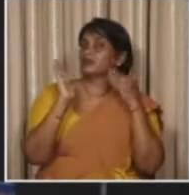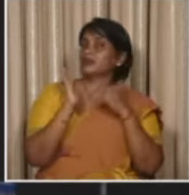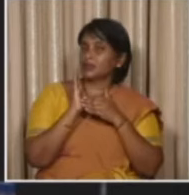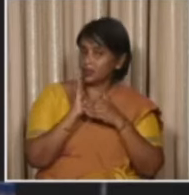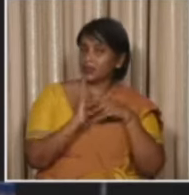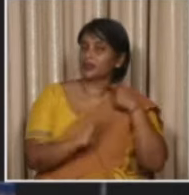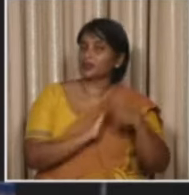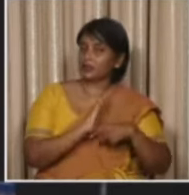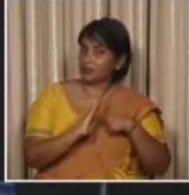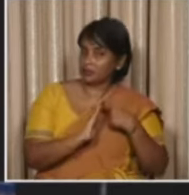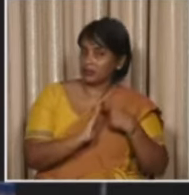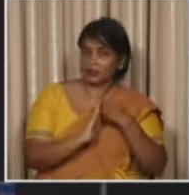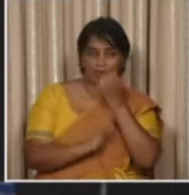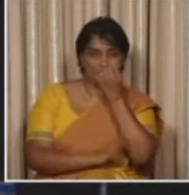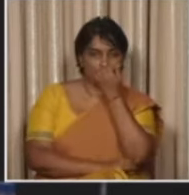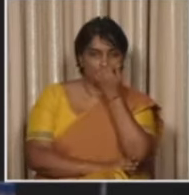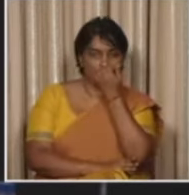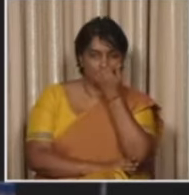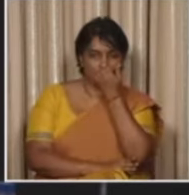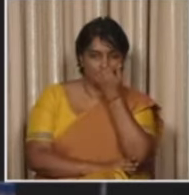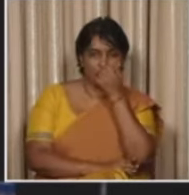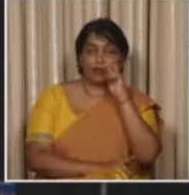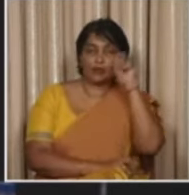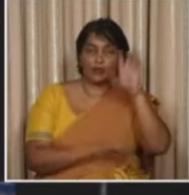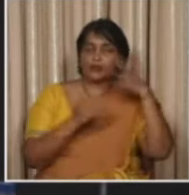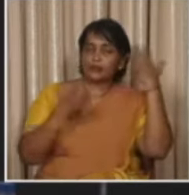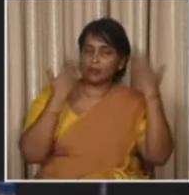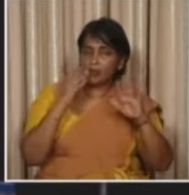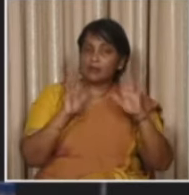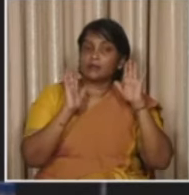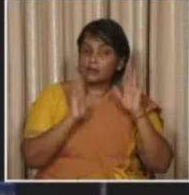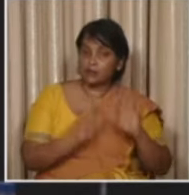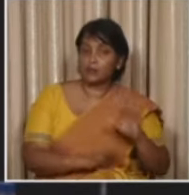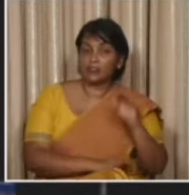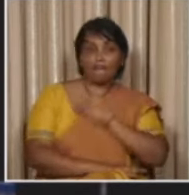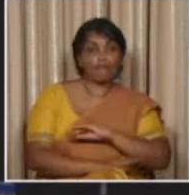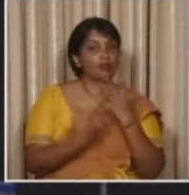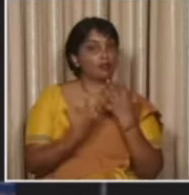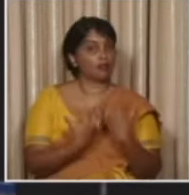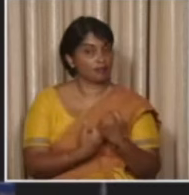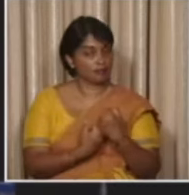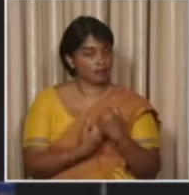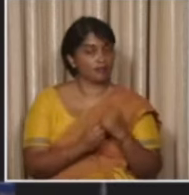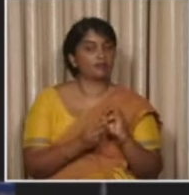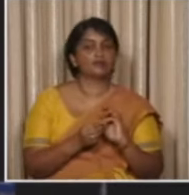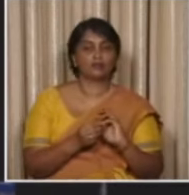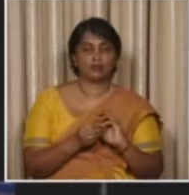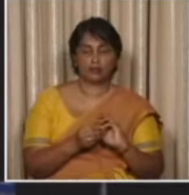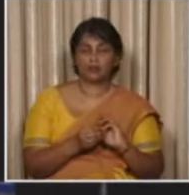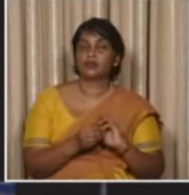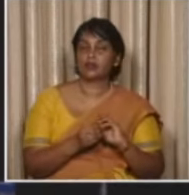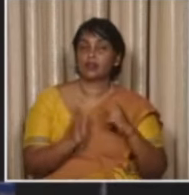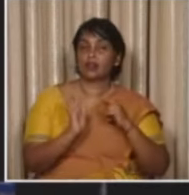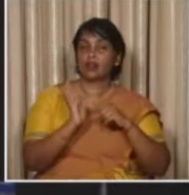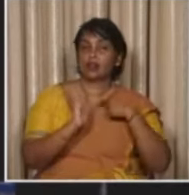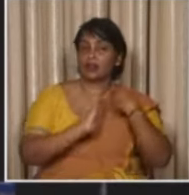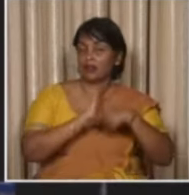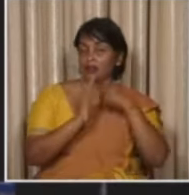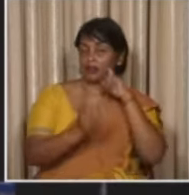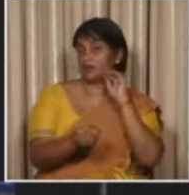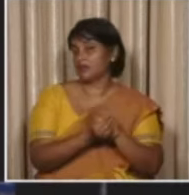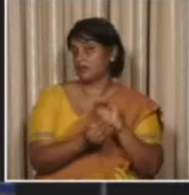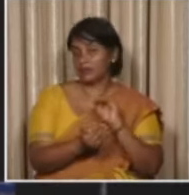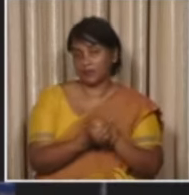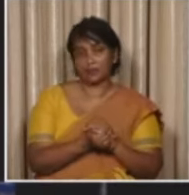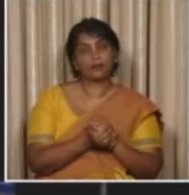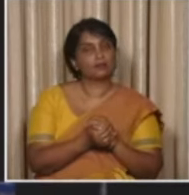രട്ടേ അഹിംസക മിനുസു ഘാതനേ കരൻ ഹബൈ ഏകേം വാസിയ ലബാ ഗന്ന സഹ ജാതിക ആരക്ഷാവ